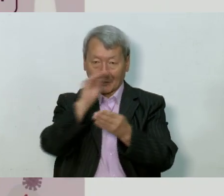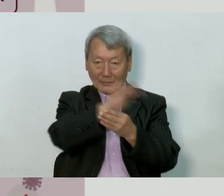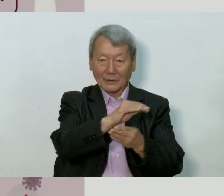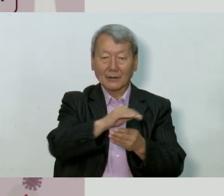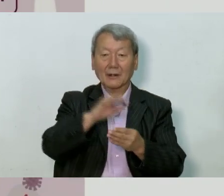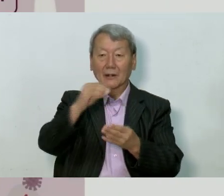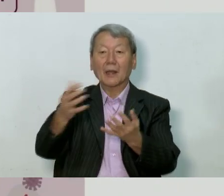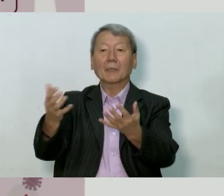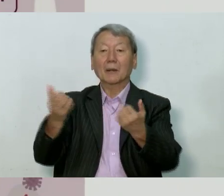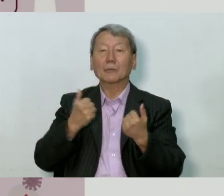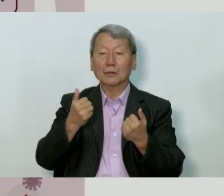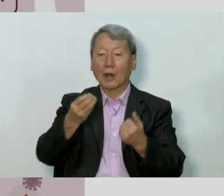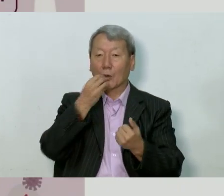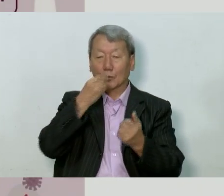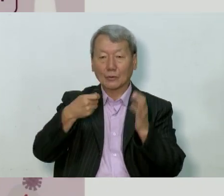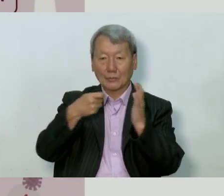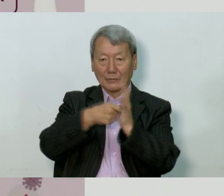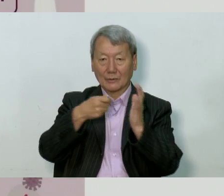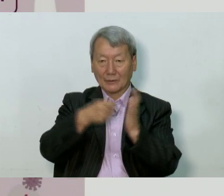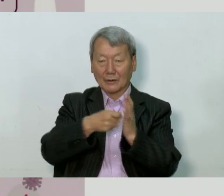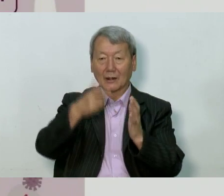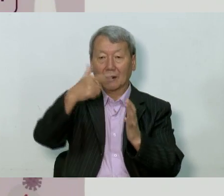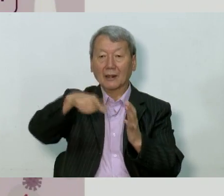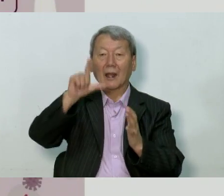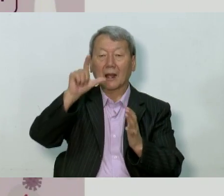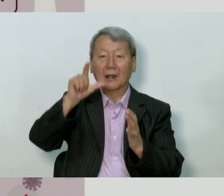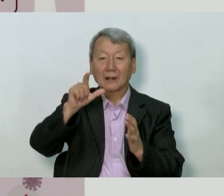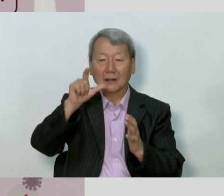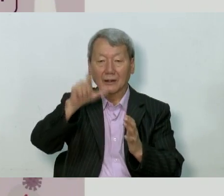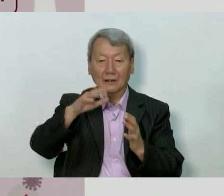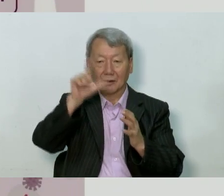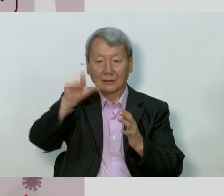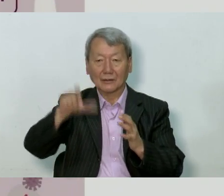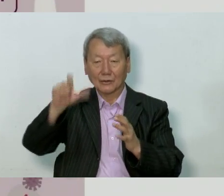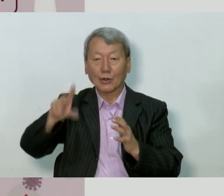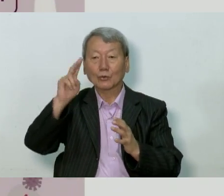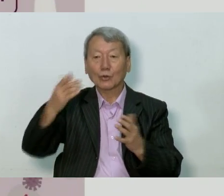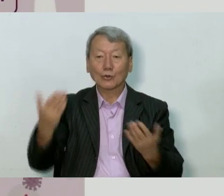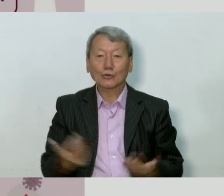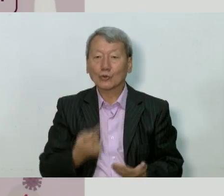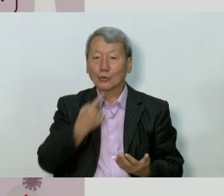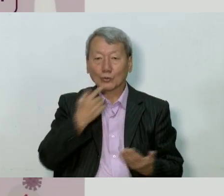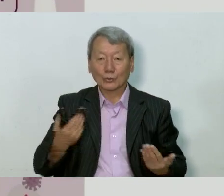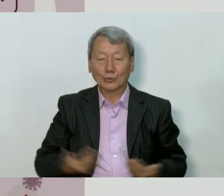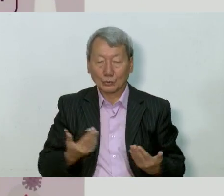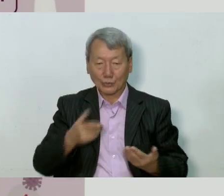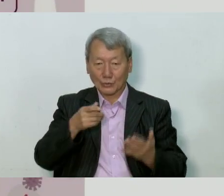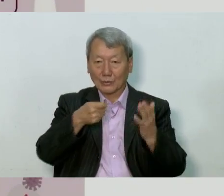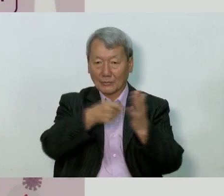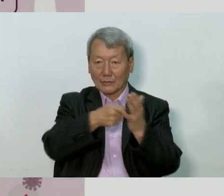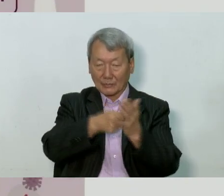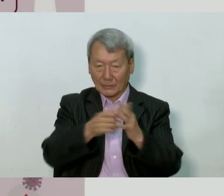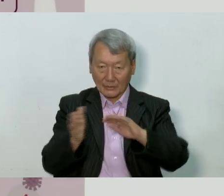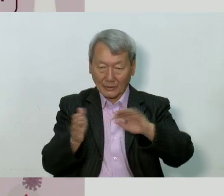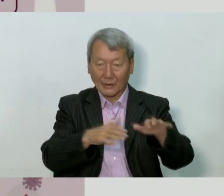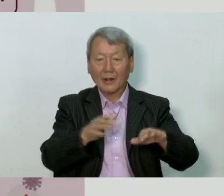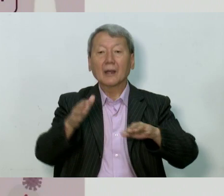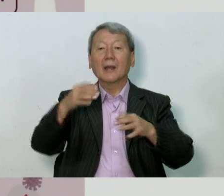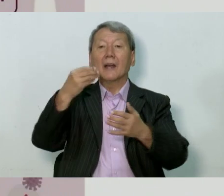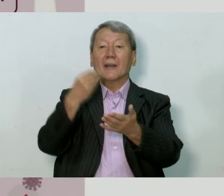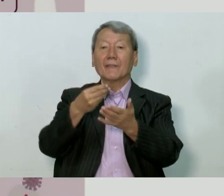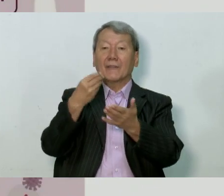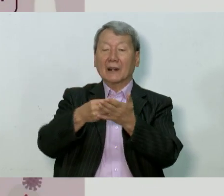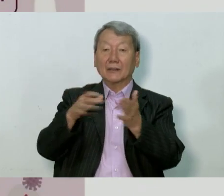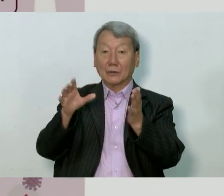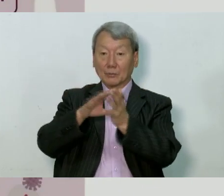и приобретению продуктов питания для населения, оказавшегося в трудной жизненной ситуации. Финансовая